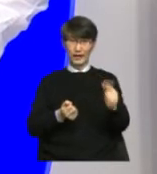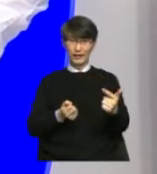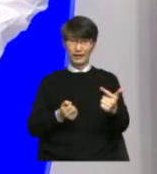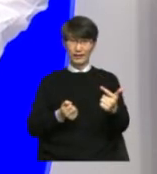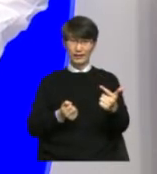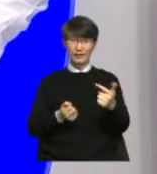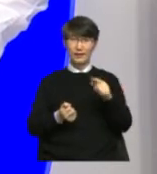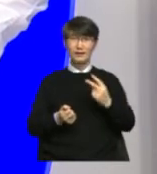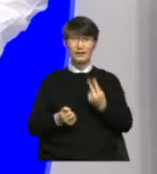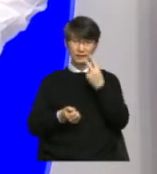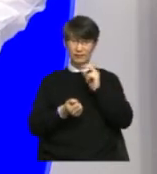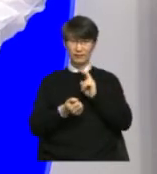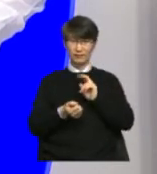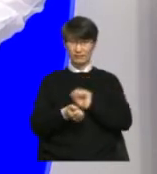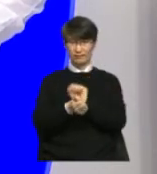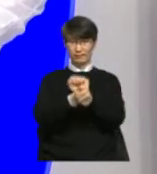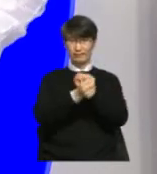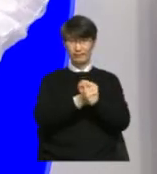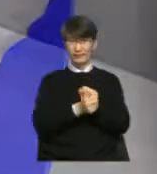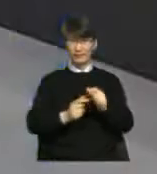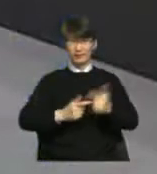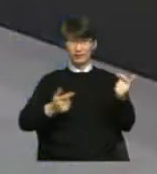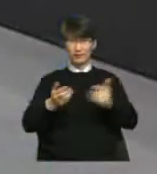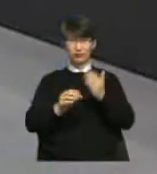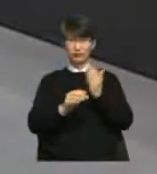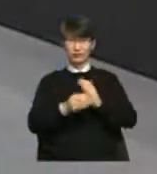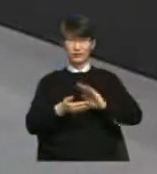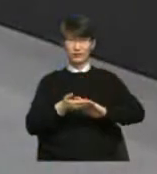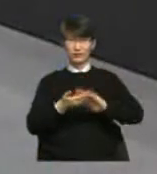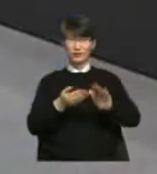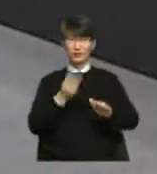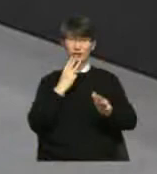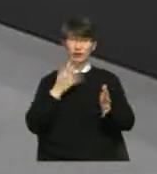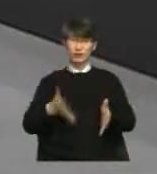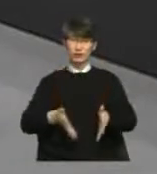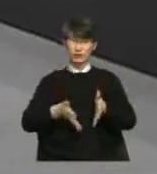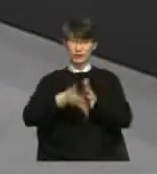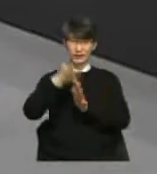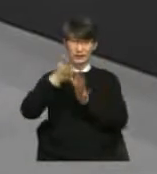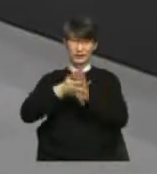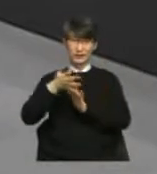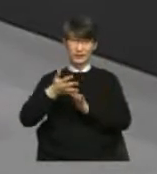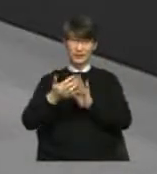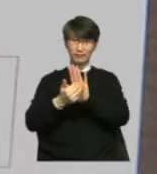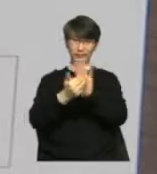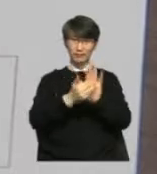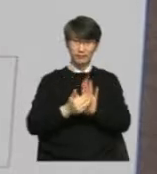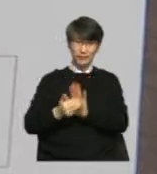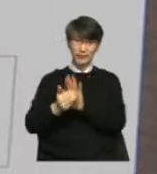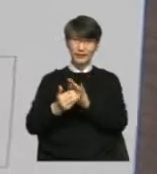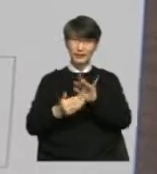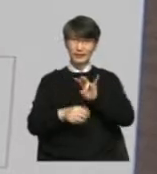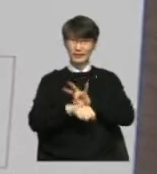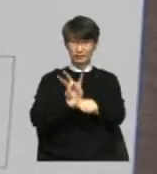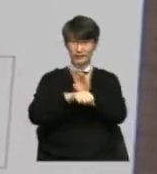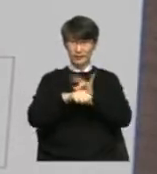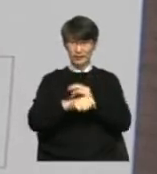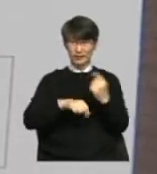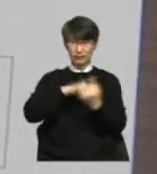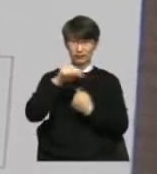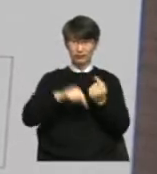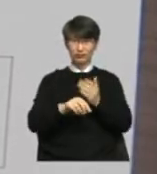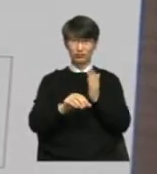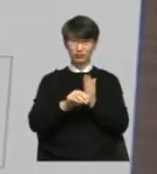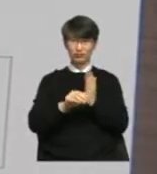신종 코로나 바이러스의 확진자가 늘어나고 있습니다. 서울시는 시 방역 대책반을 구성해 24시간 대응 체계를 운영하고